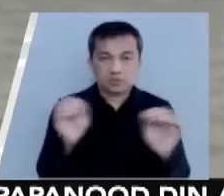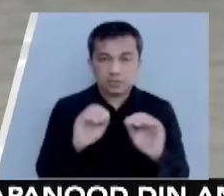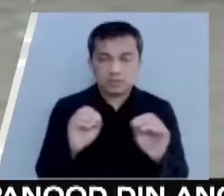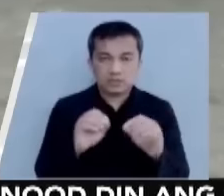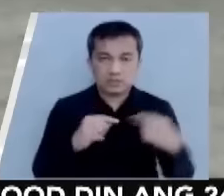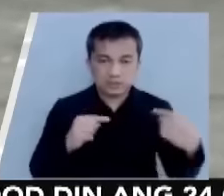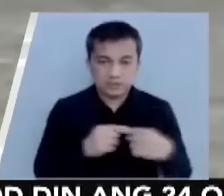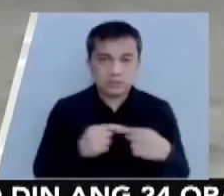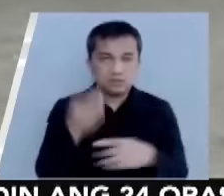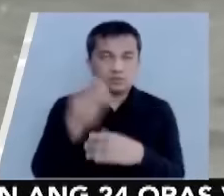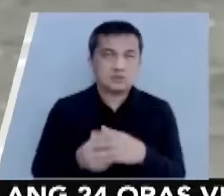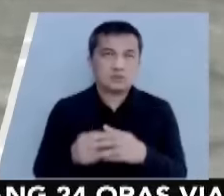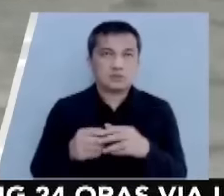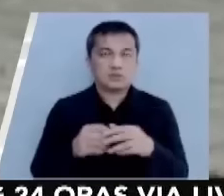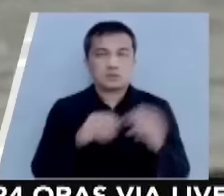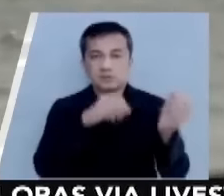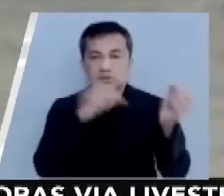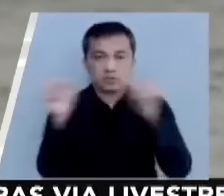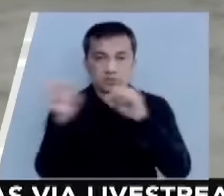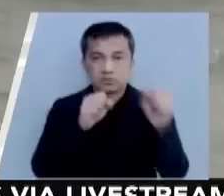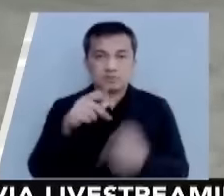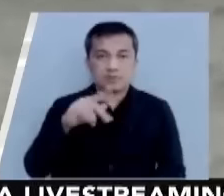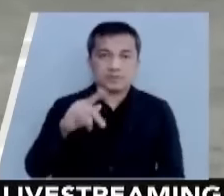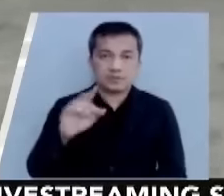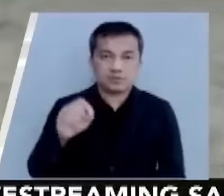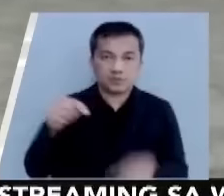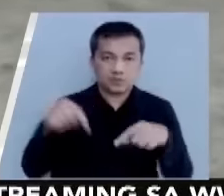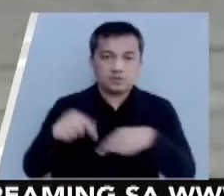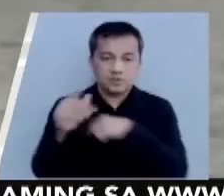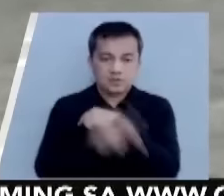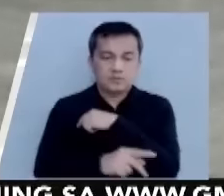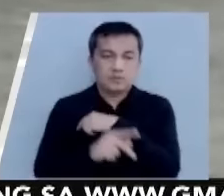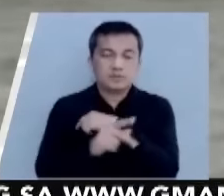sa kasagsagan ng bagyong Pepito dito sa probinsya ng Quezon.